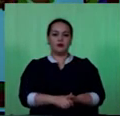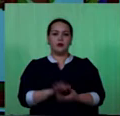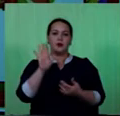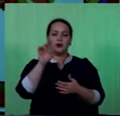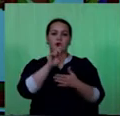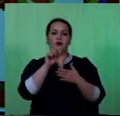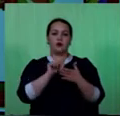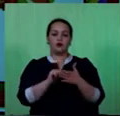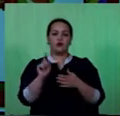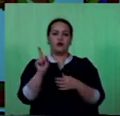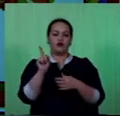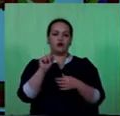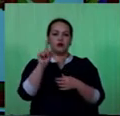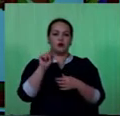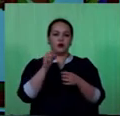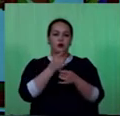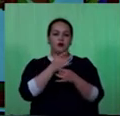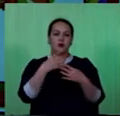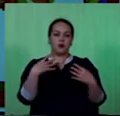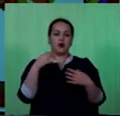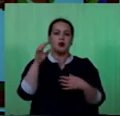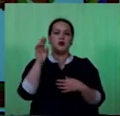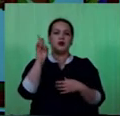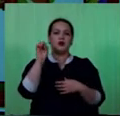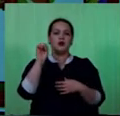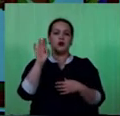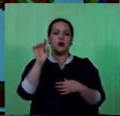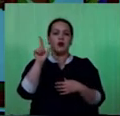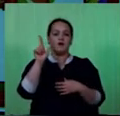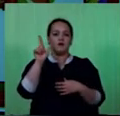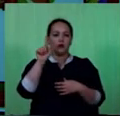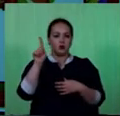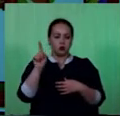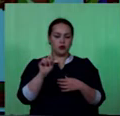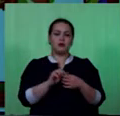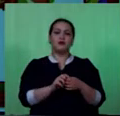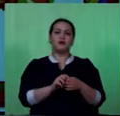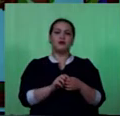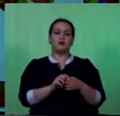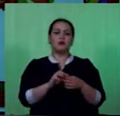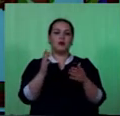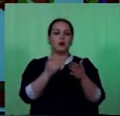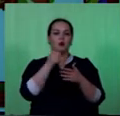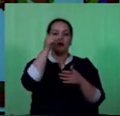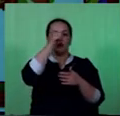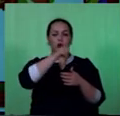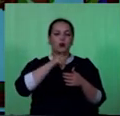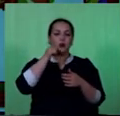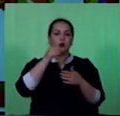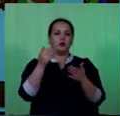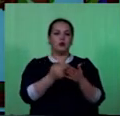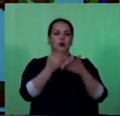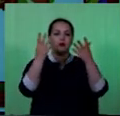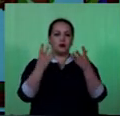что за праздник новруз ребята выбираем а праздник нового года нового дня